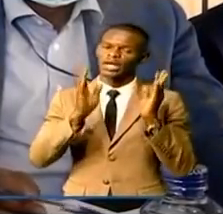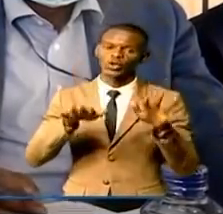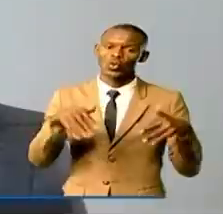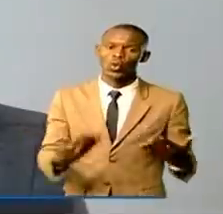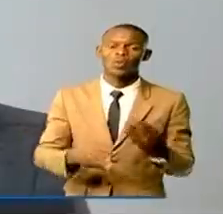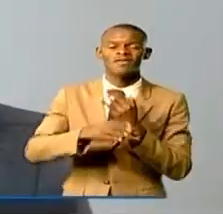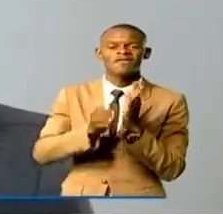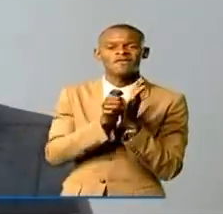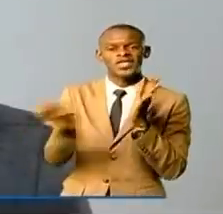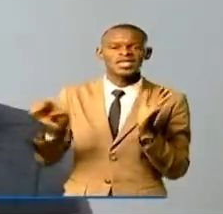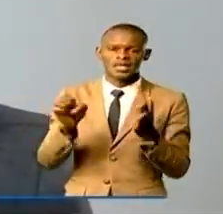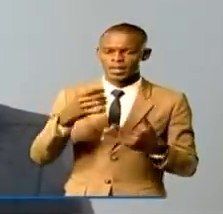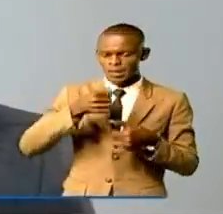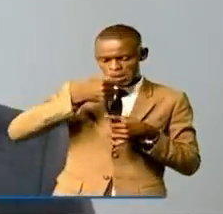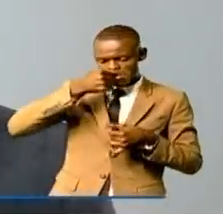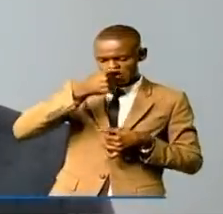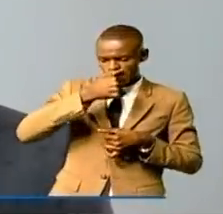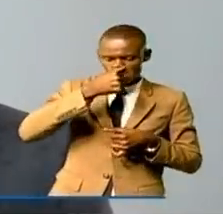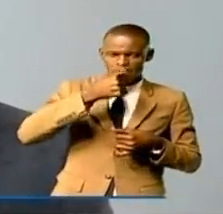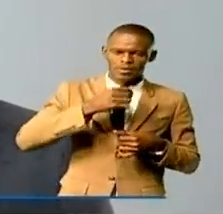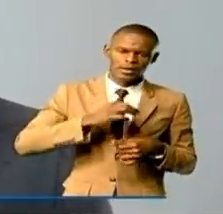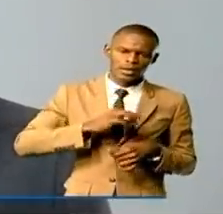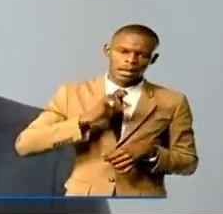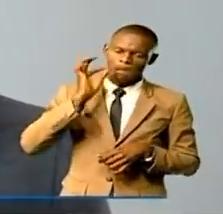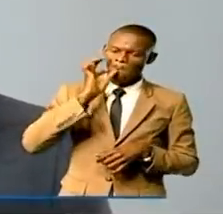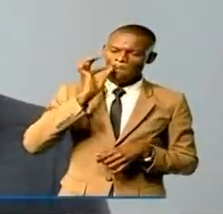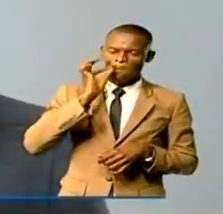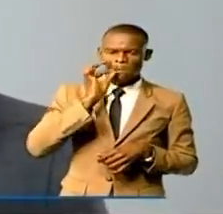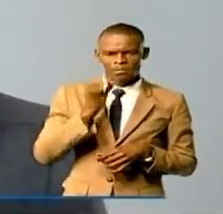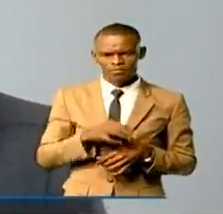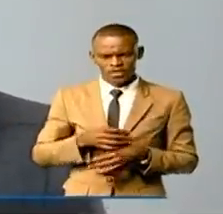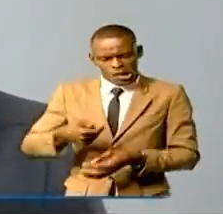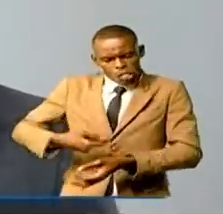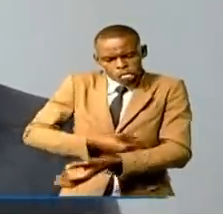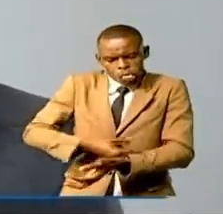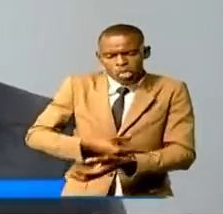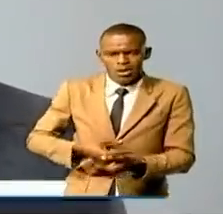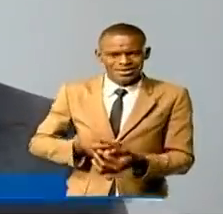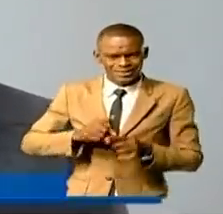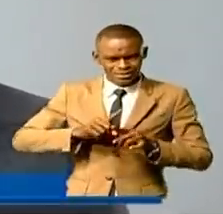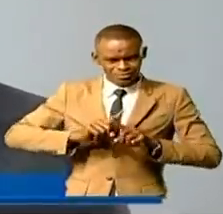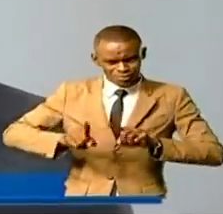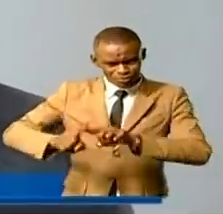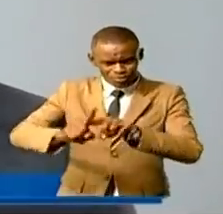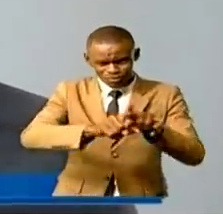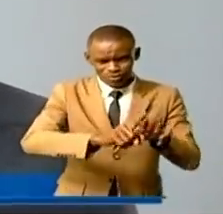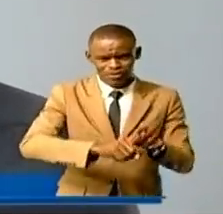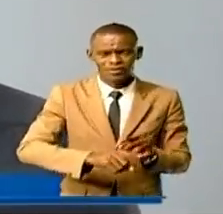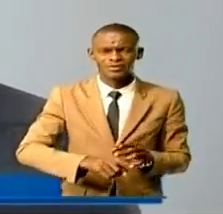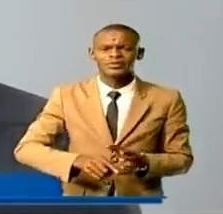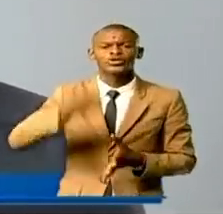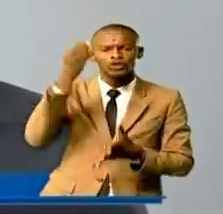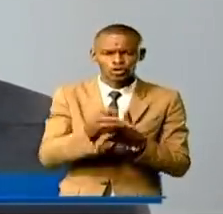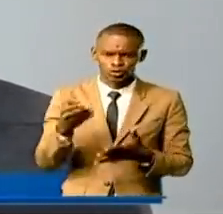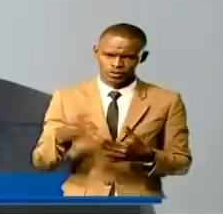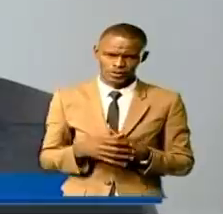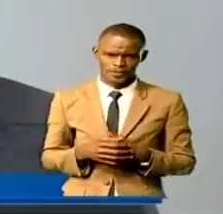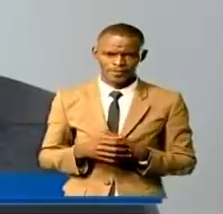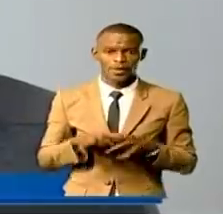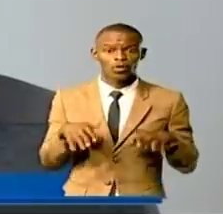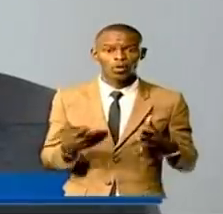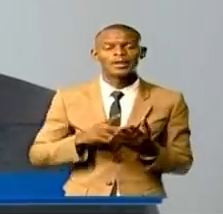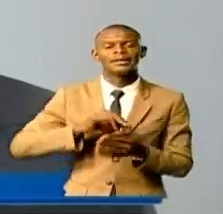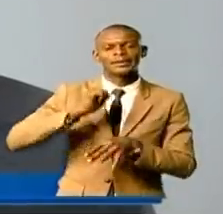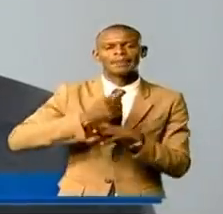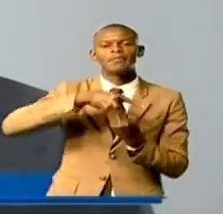conséquences. Le projet consiste à valider un rapport d'évaluation, ce rapport qui va nous amener à